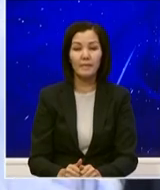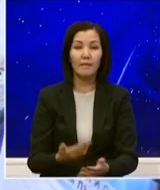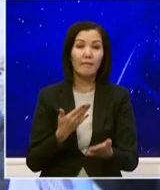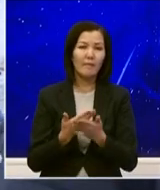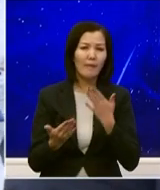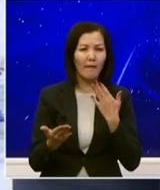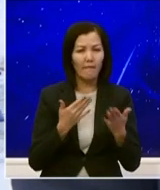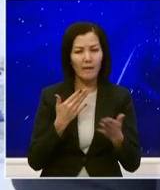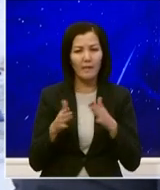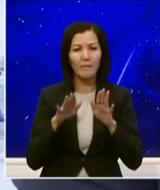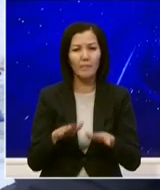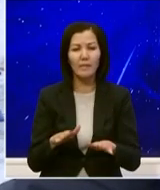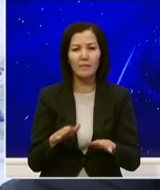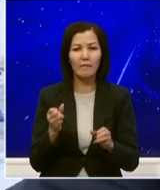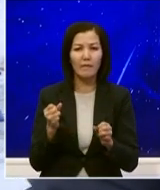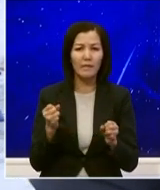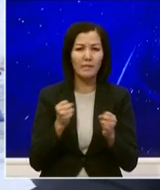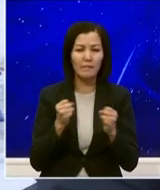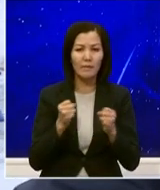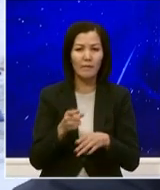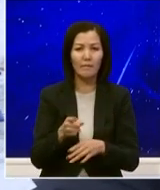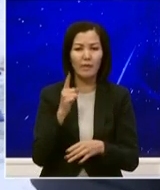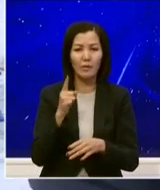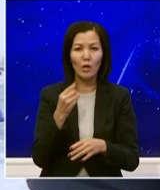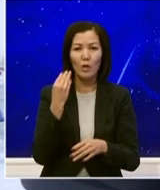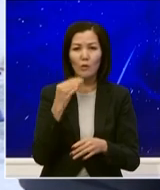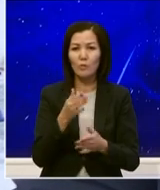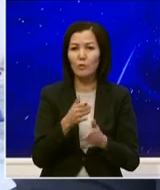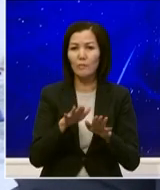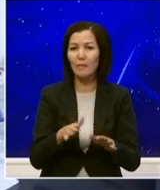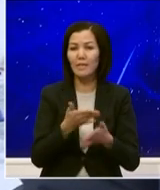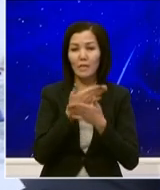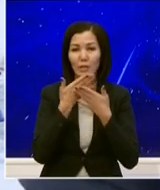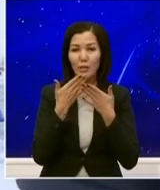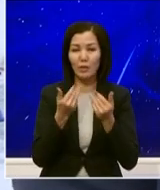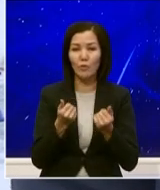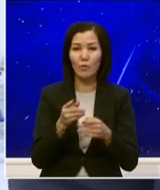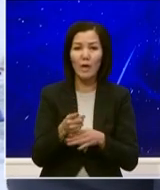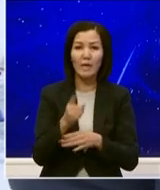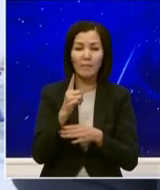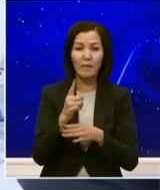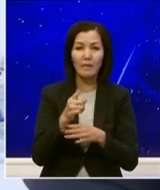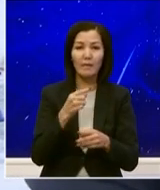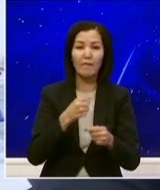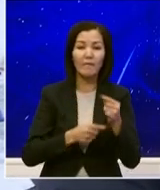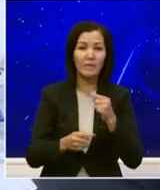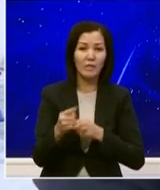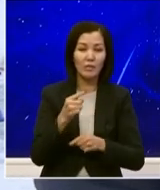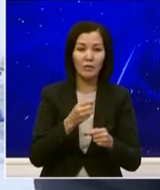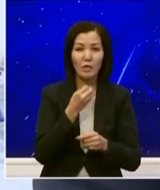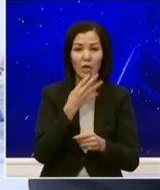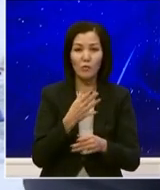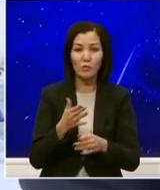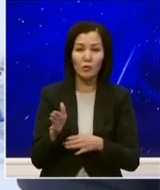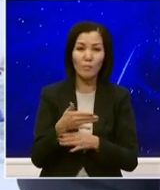Наверное, лучшего места для зимней рыбалки, чем Капшагайское водохранилище, в области не найти. Рыбаки всегда возвращаются с хорошим уловом.